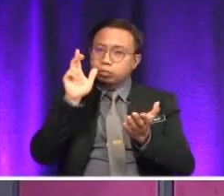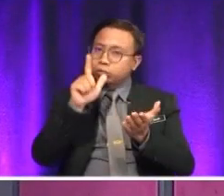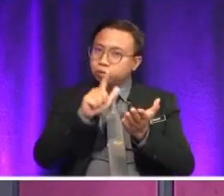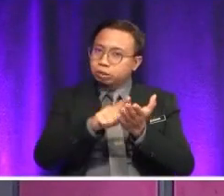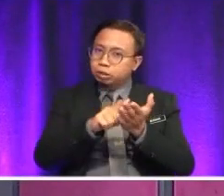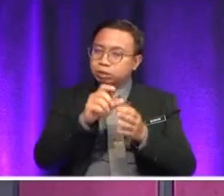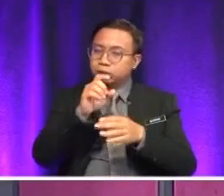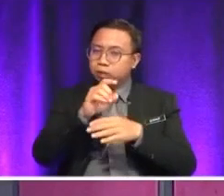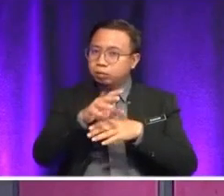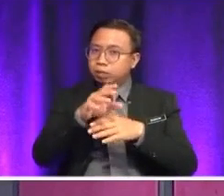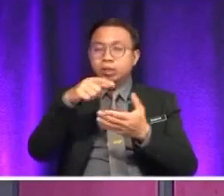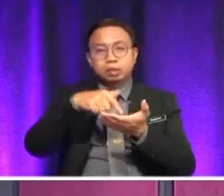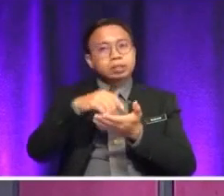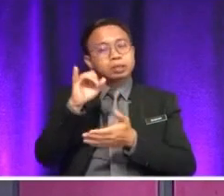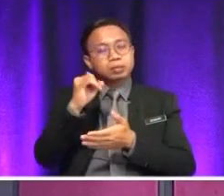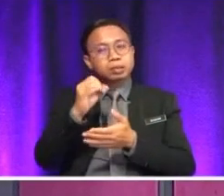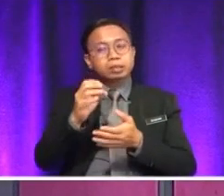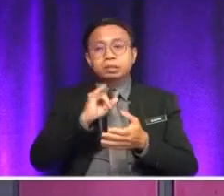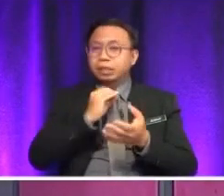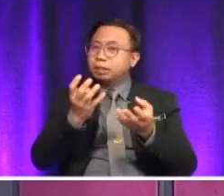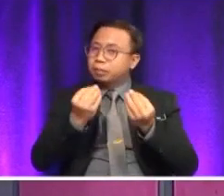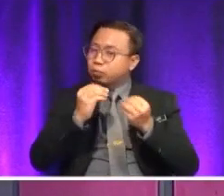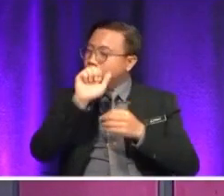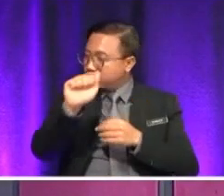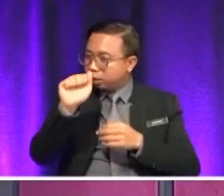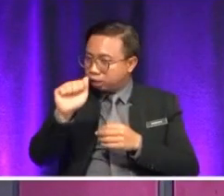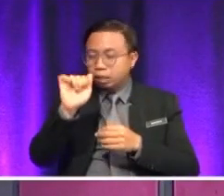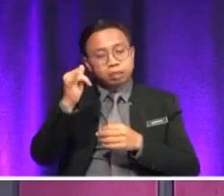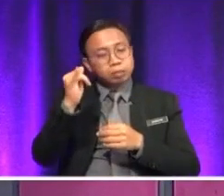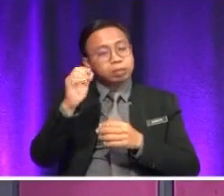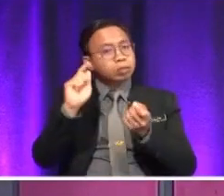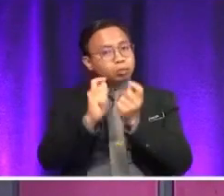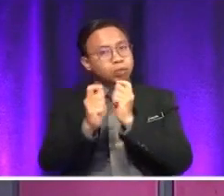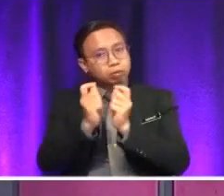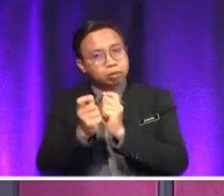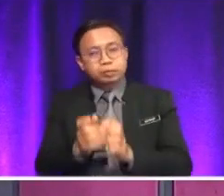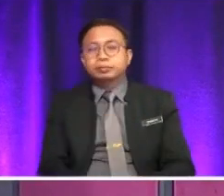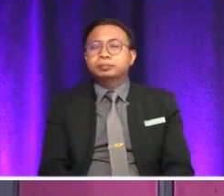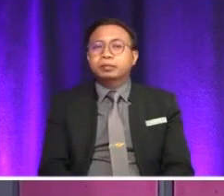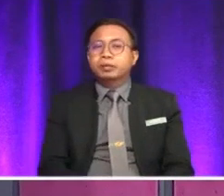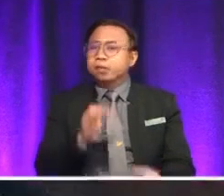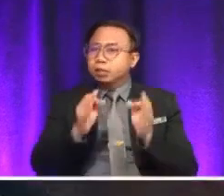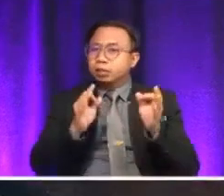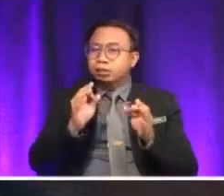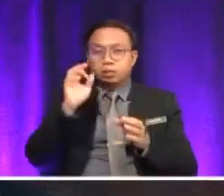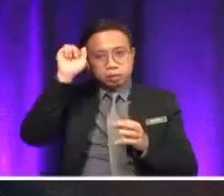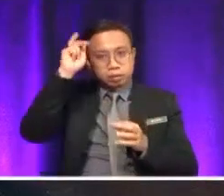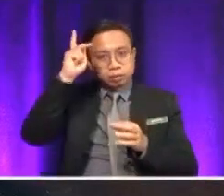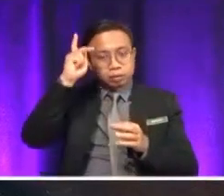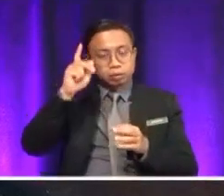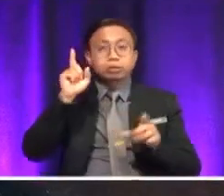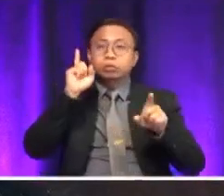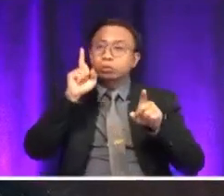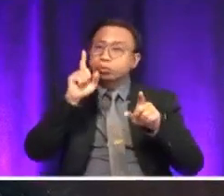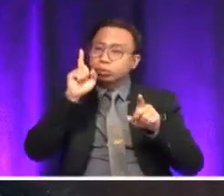Saya nak yang macam ini saja. Tu jadi A lah. Macam tu. Kalau Akmal macam mana? Saya pun setuju apa yang cikgu